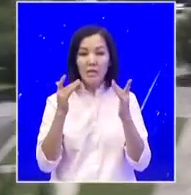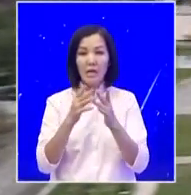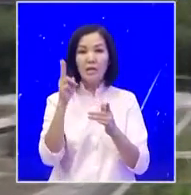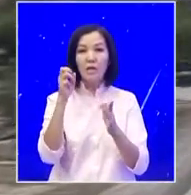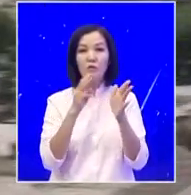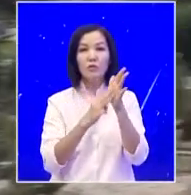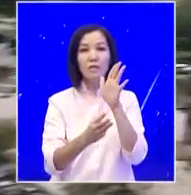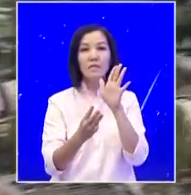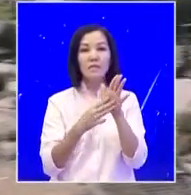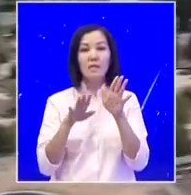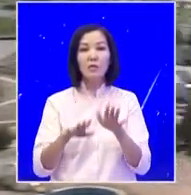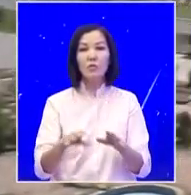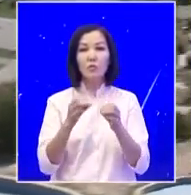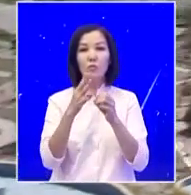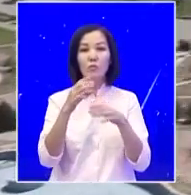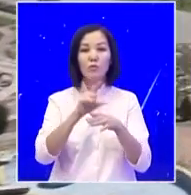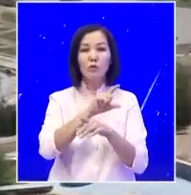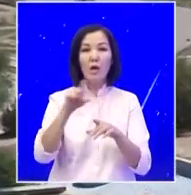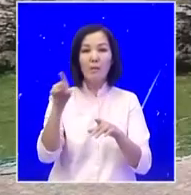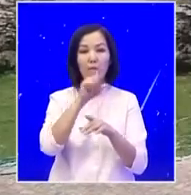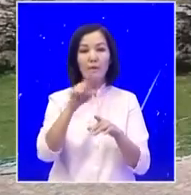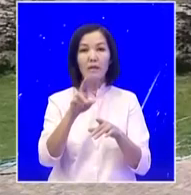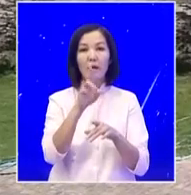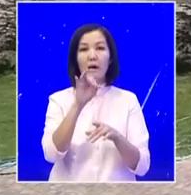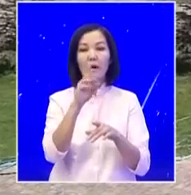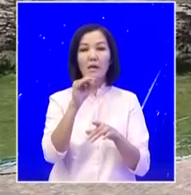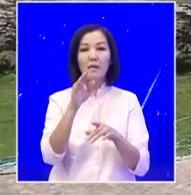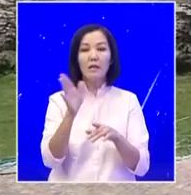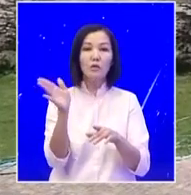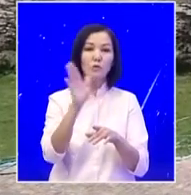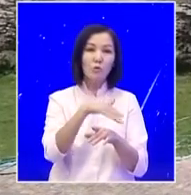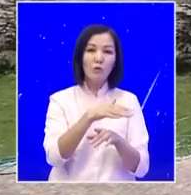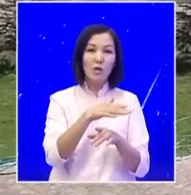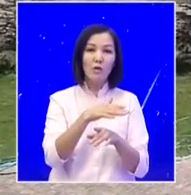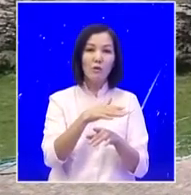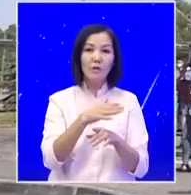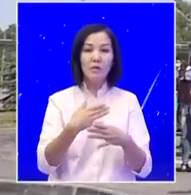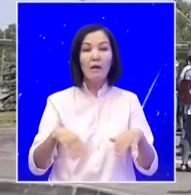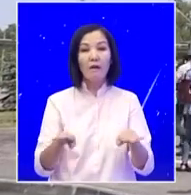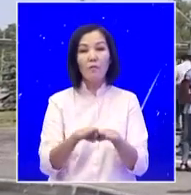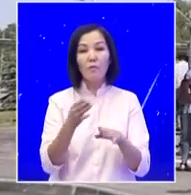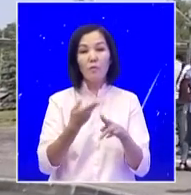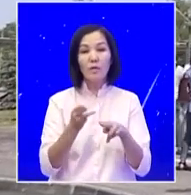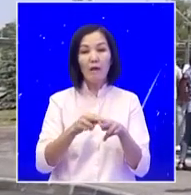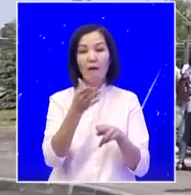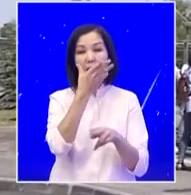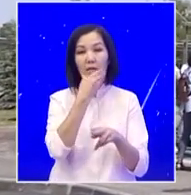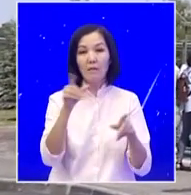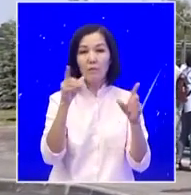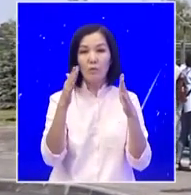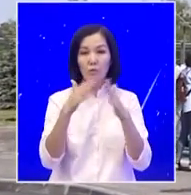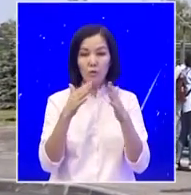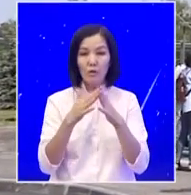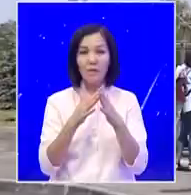288 орындық 13 қабатты Қараталдың сол жағалауында орналасқан қалашық 5 жылдызды қонақ үйге бергісіз. Сәні де сәулеті де келісіп